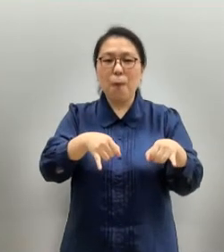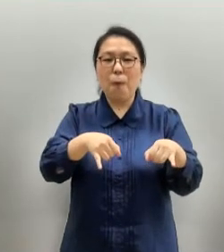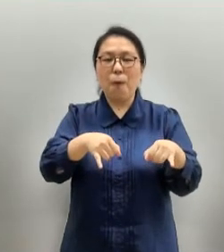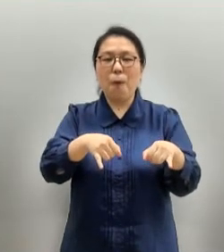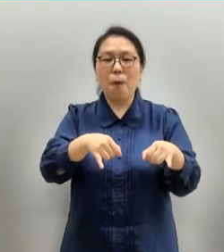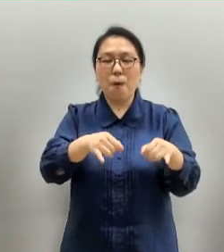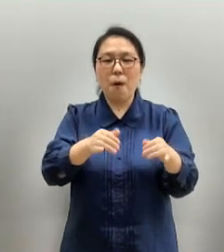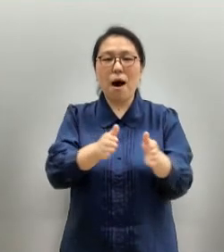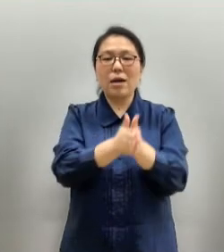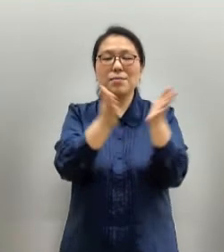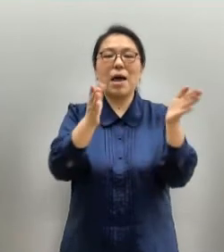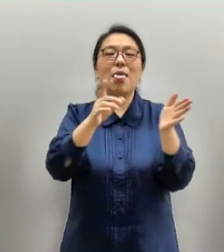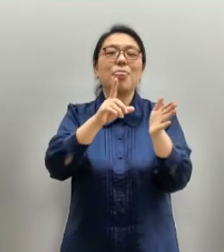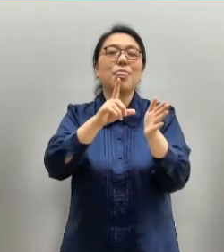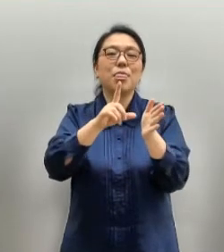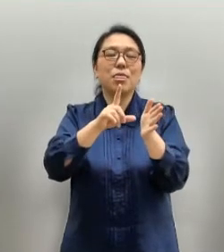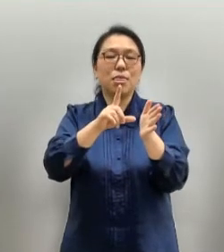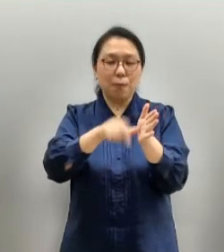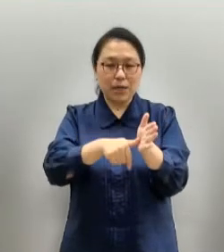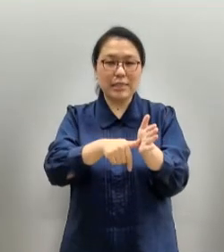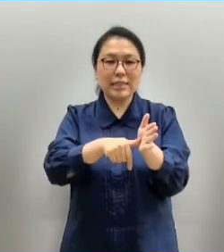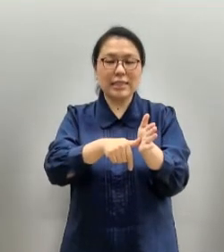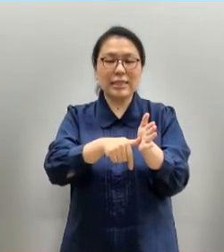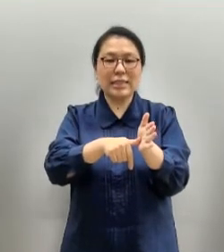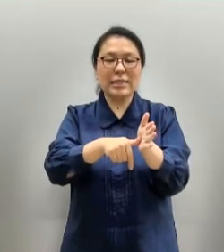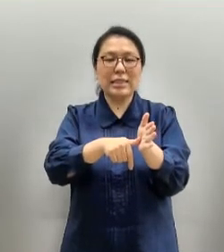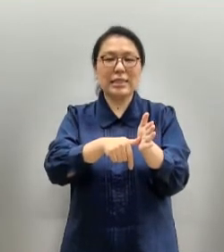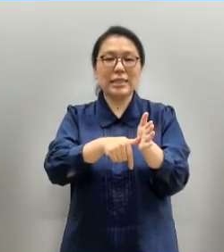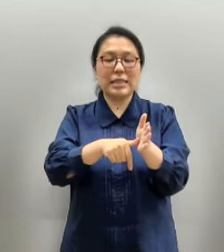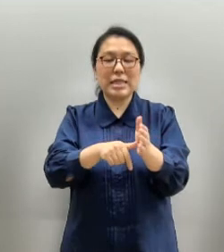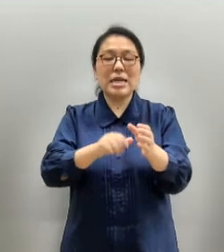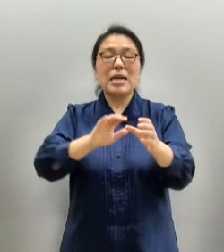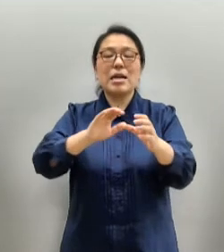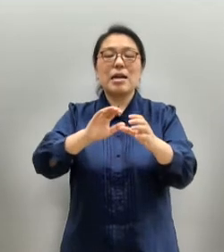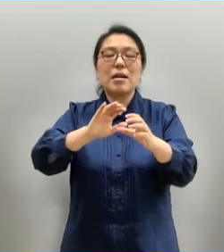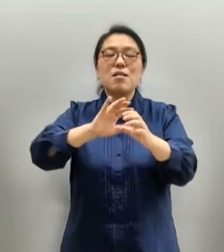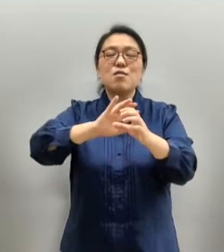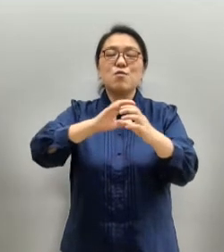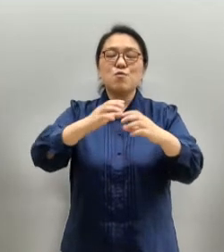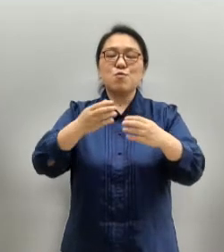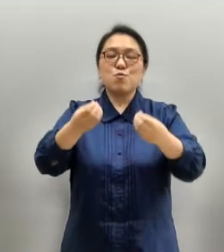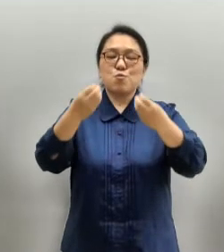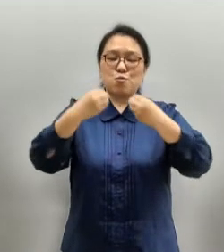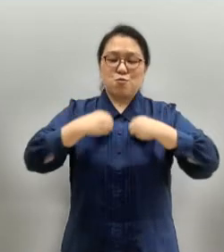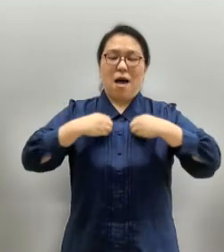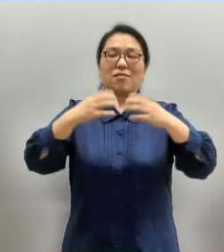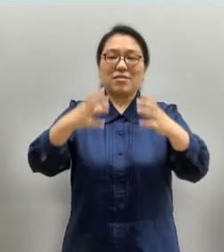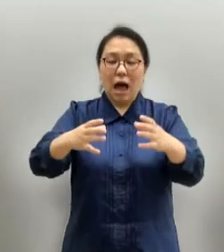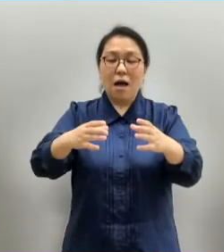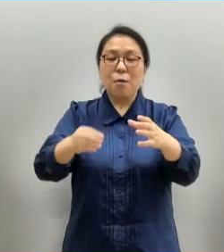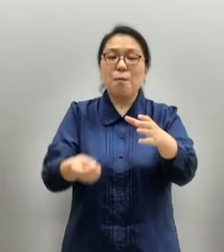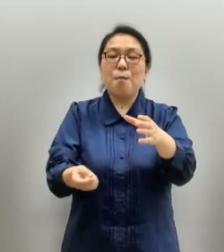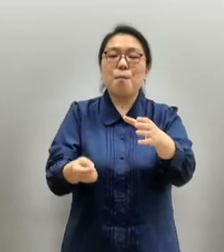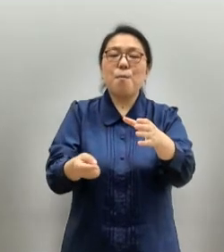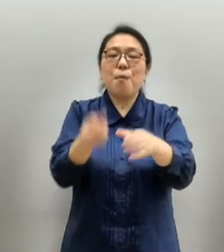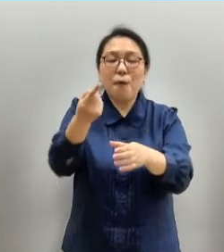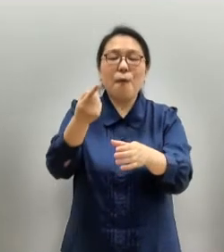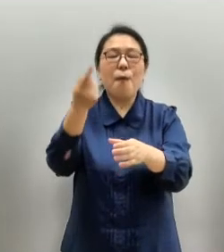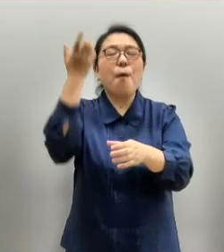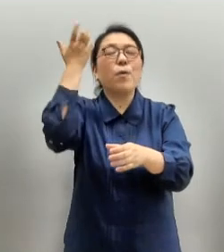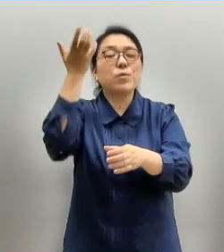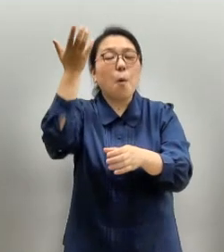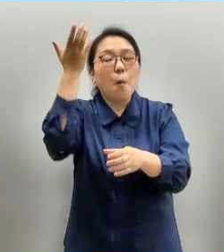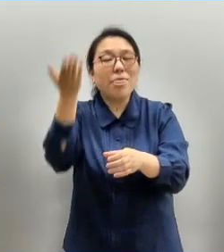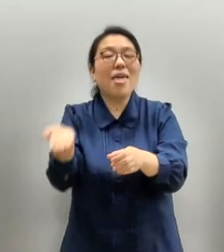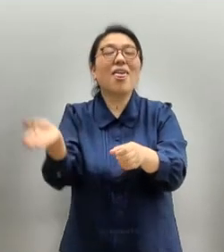で何かを行う場合にはクラスターの発生を想定して、クラスターが実際発